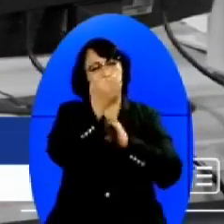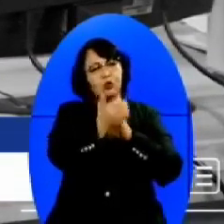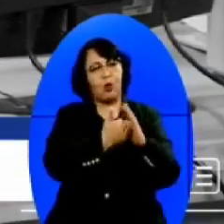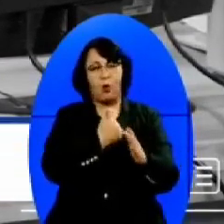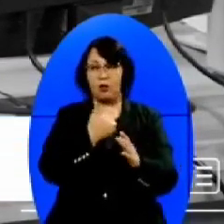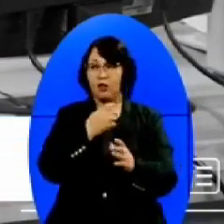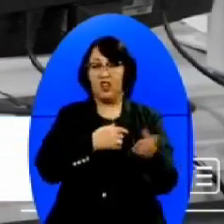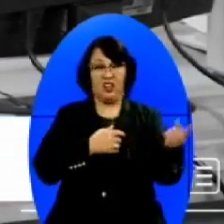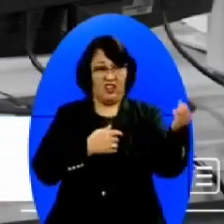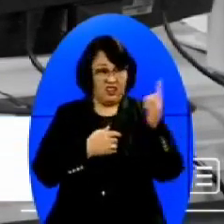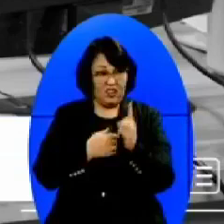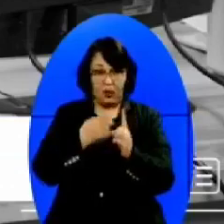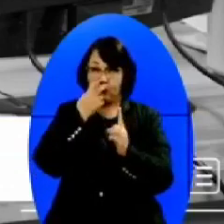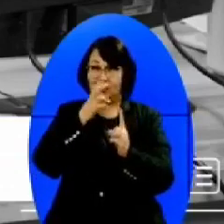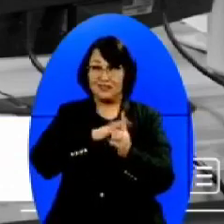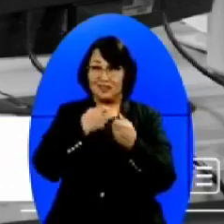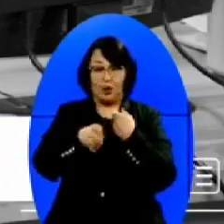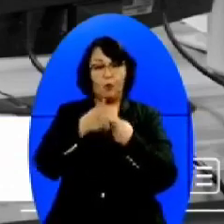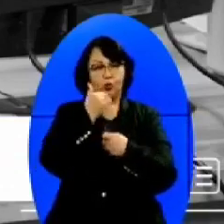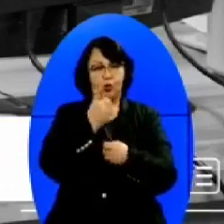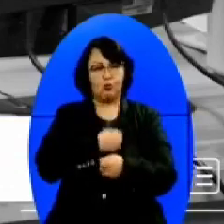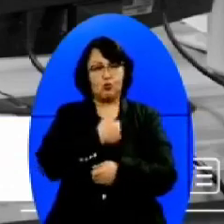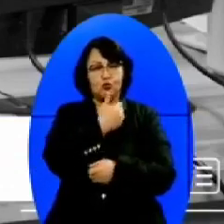гэдэг. Тэгэд би Хаан банкны